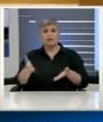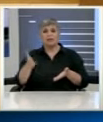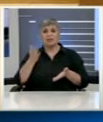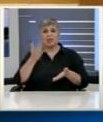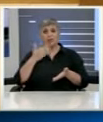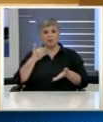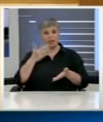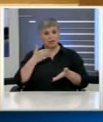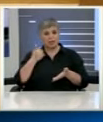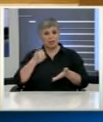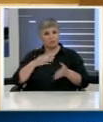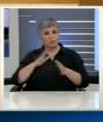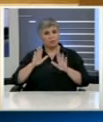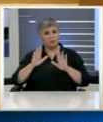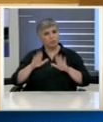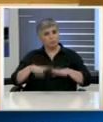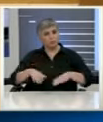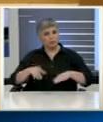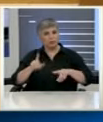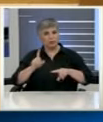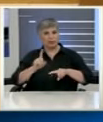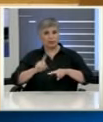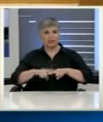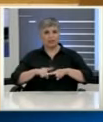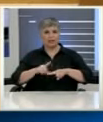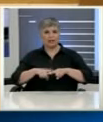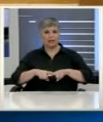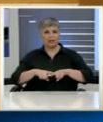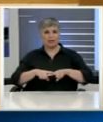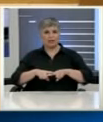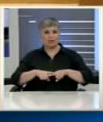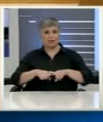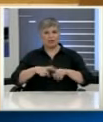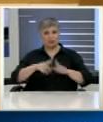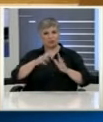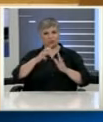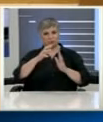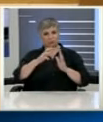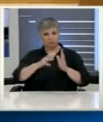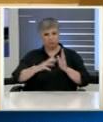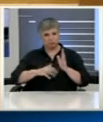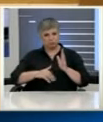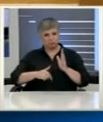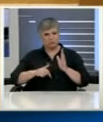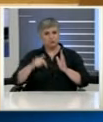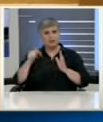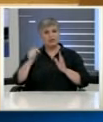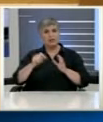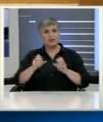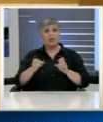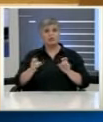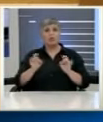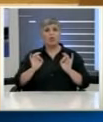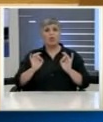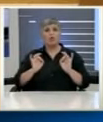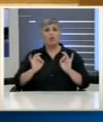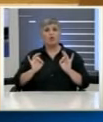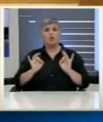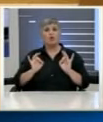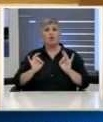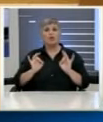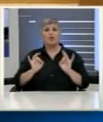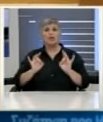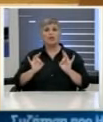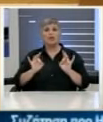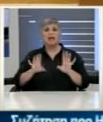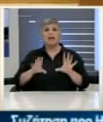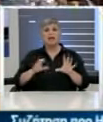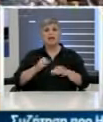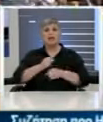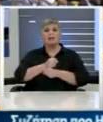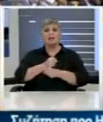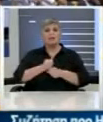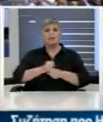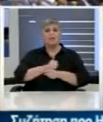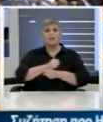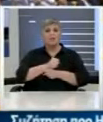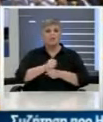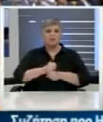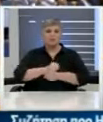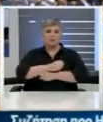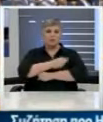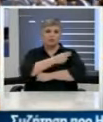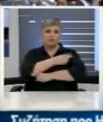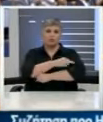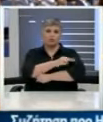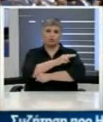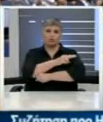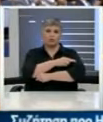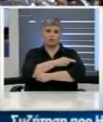στην ελληνική επικράτεια ομογενείς και τα λπ καιτα λιπ δικαιούνται δωρεάν φαρμακευτική φροντίδα σταματήστε λοιπόν